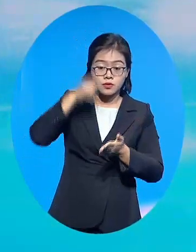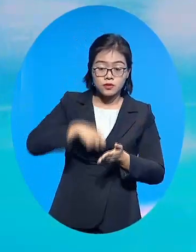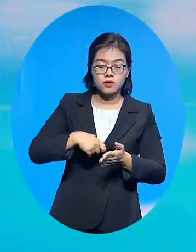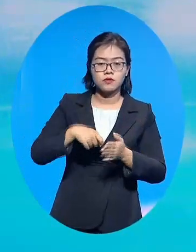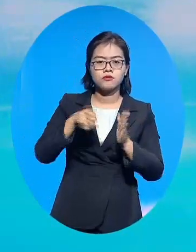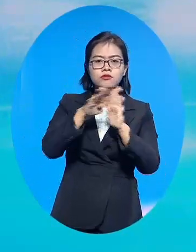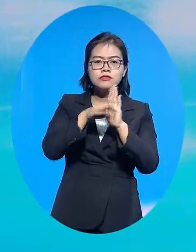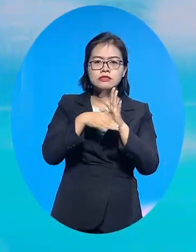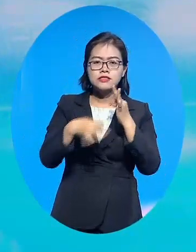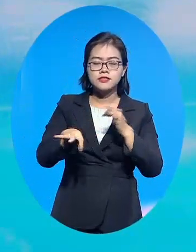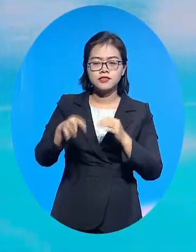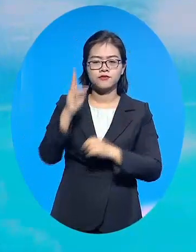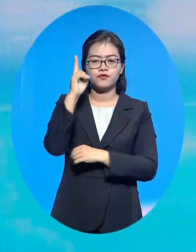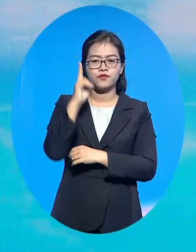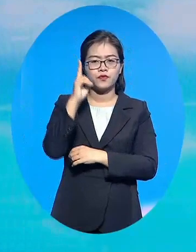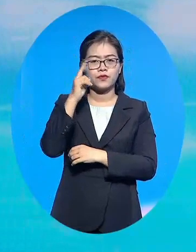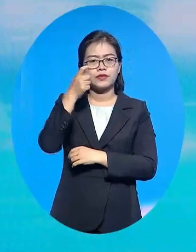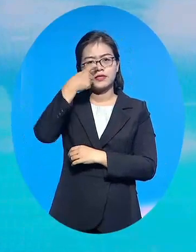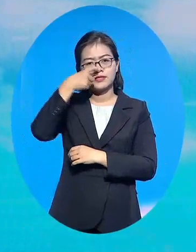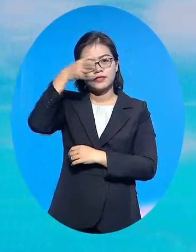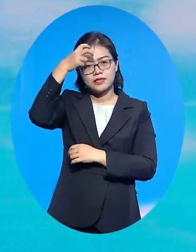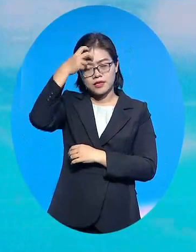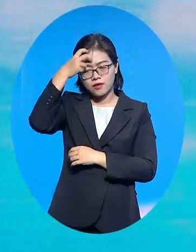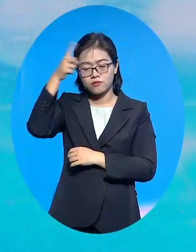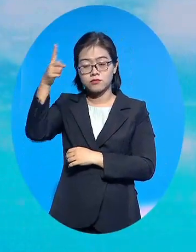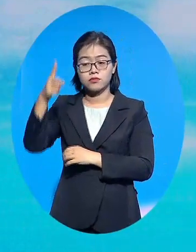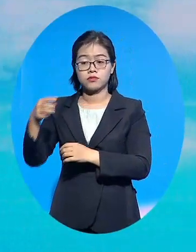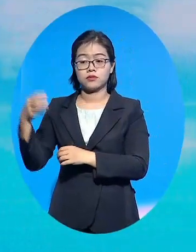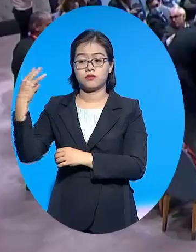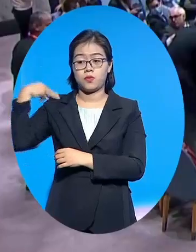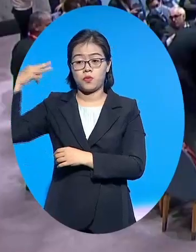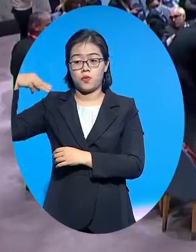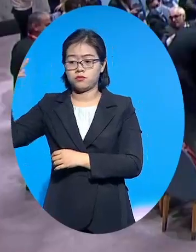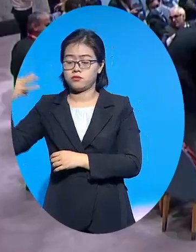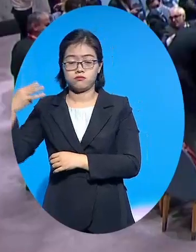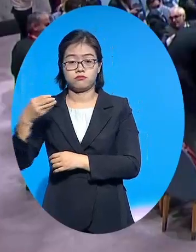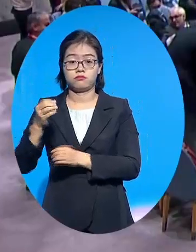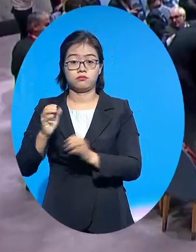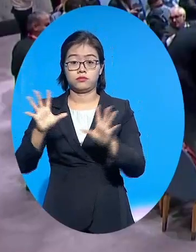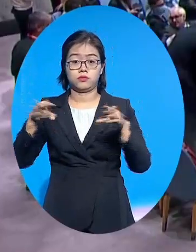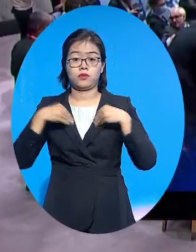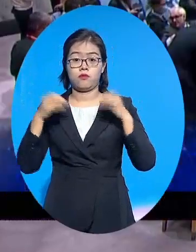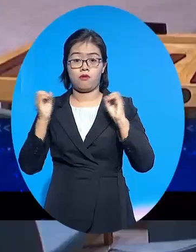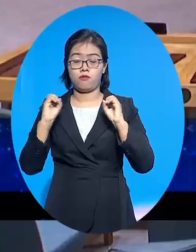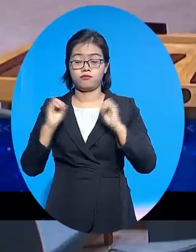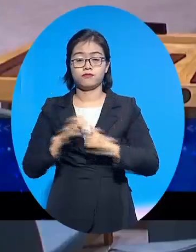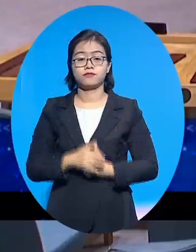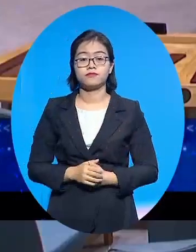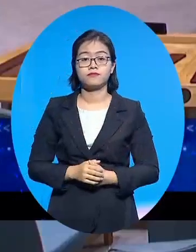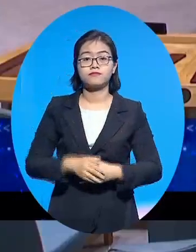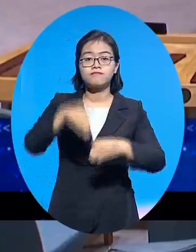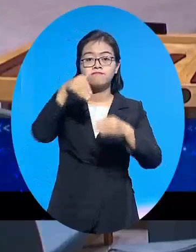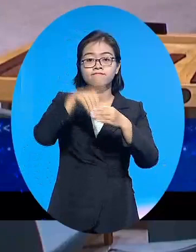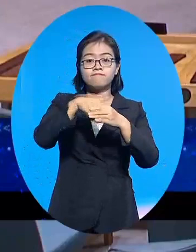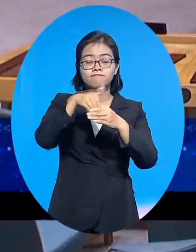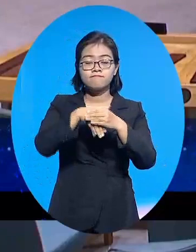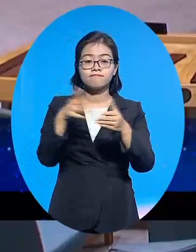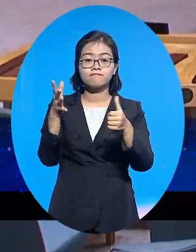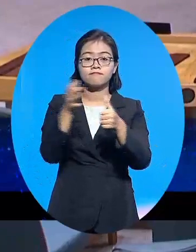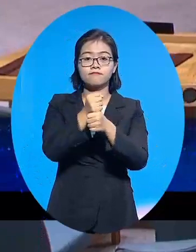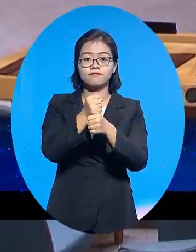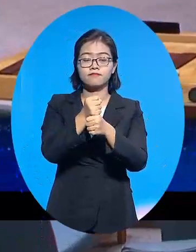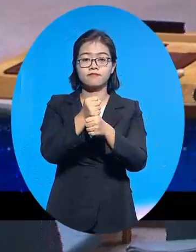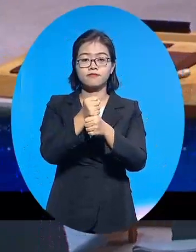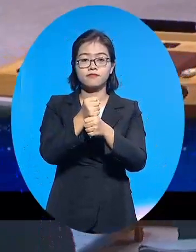Ukraina điều mà Washington và KF đã bác bỏ theo kết quả cuộc bỏ phiếu và dự thảo nghị quyết của Nga